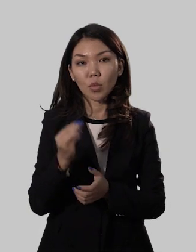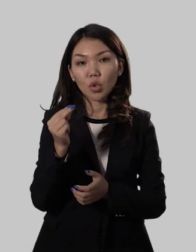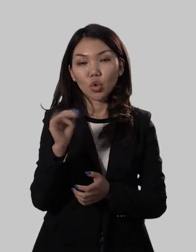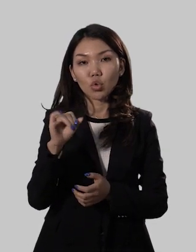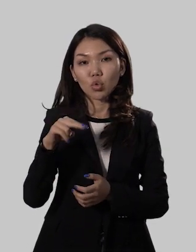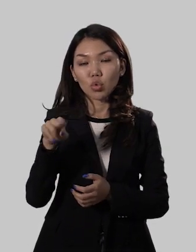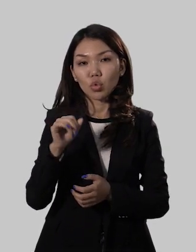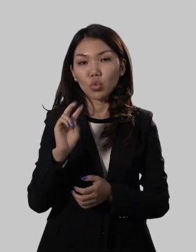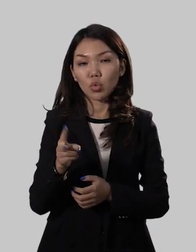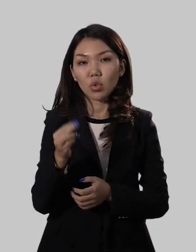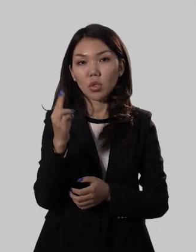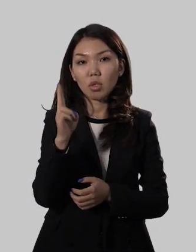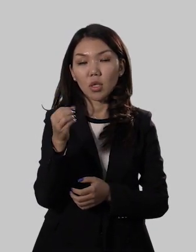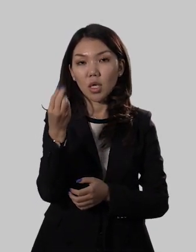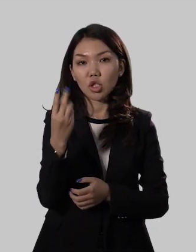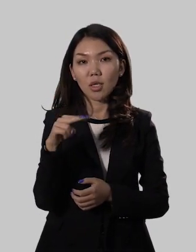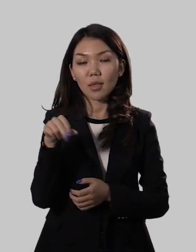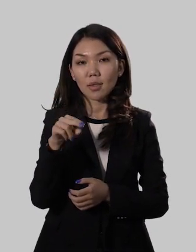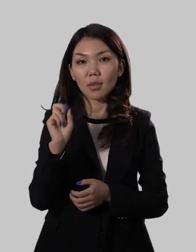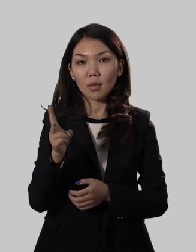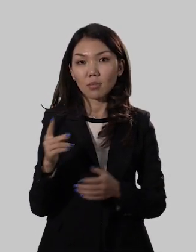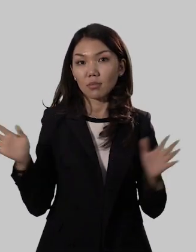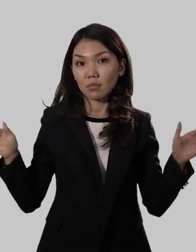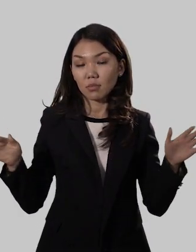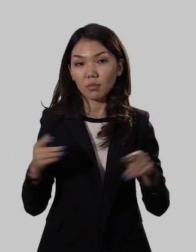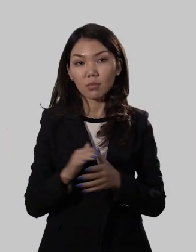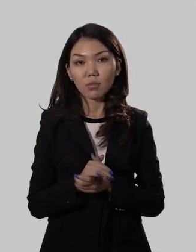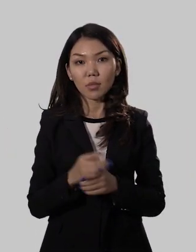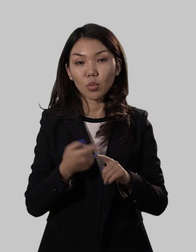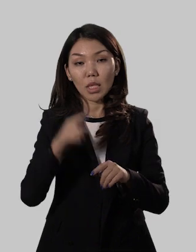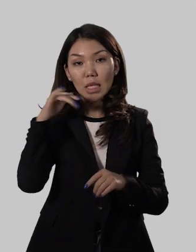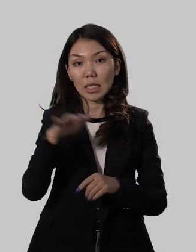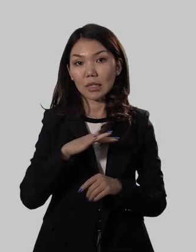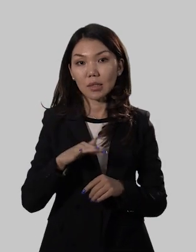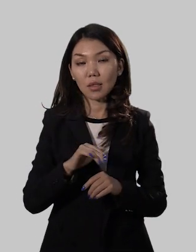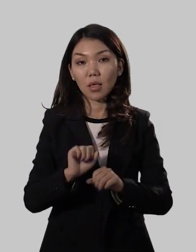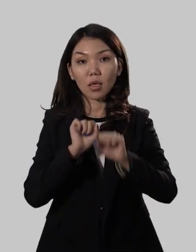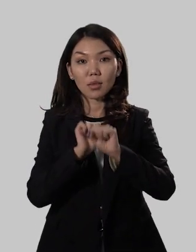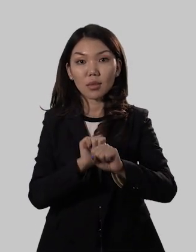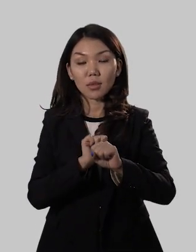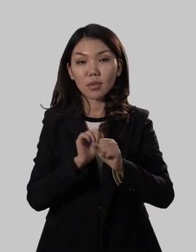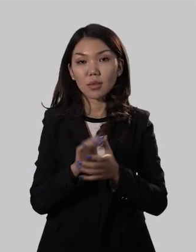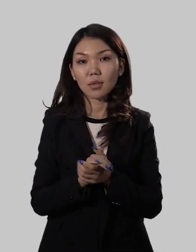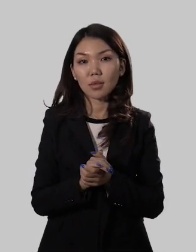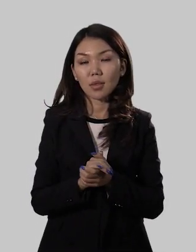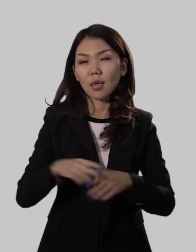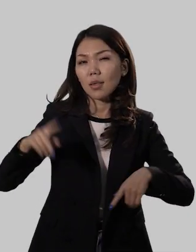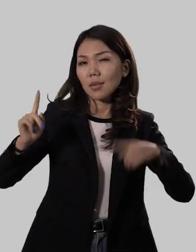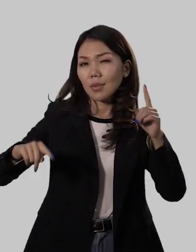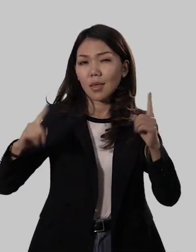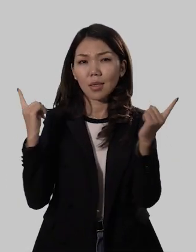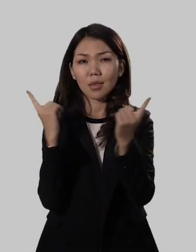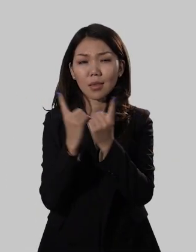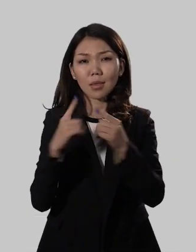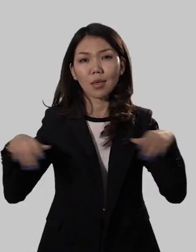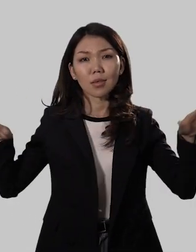Чулдук, кашкалдак. Булар Кыргызстанда коргоого алынган сейрек